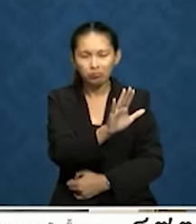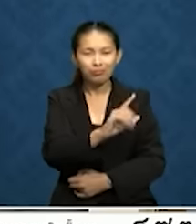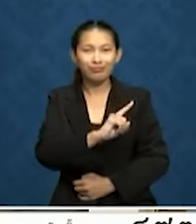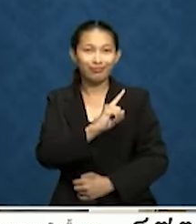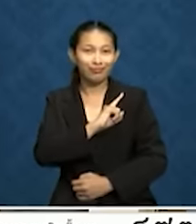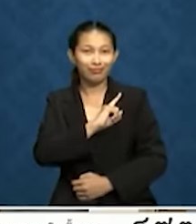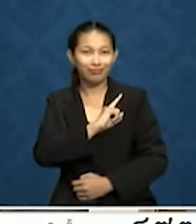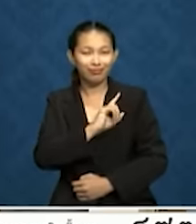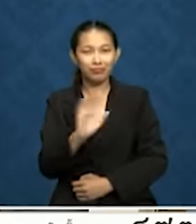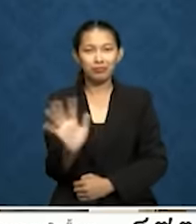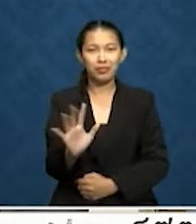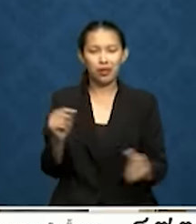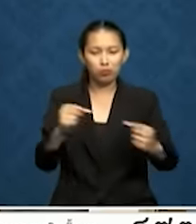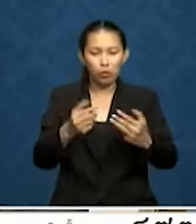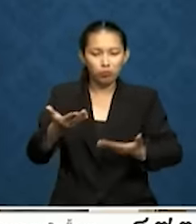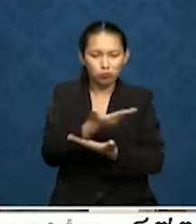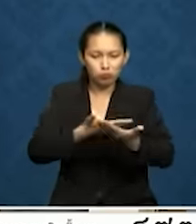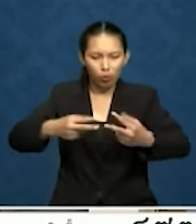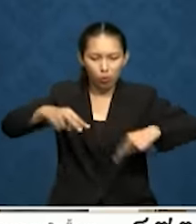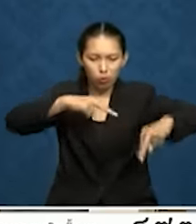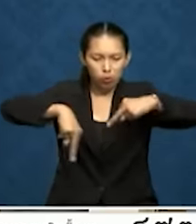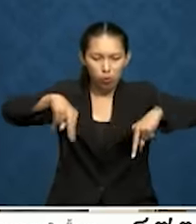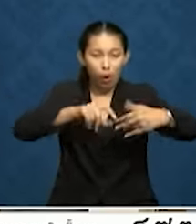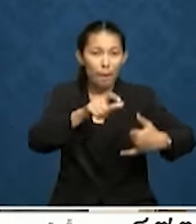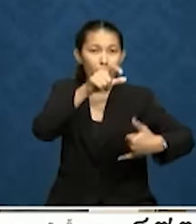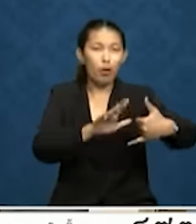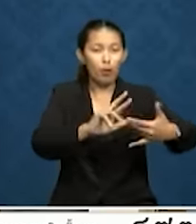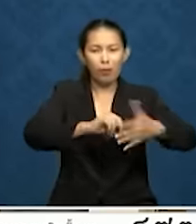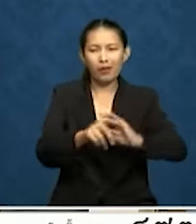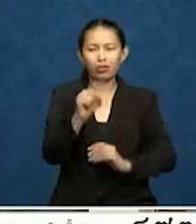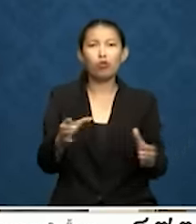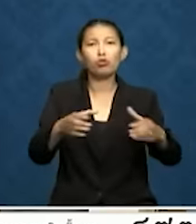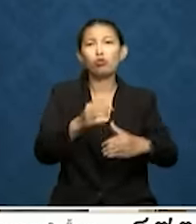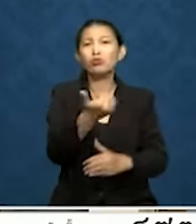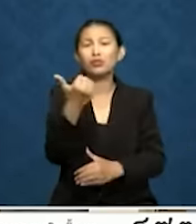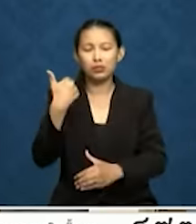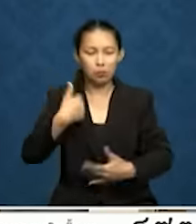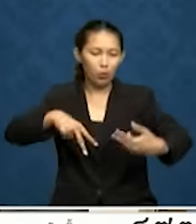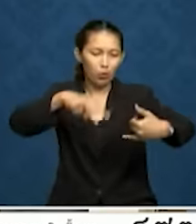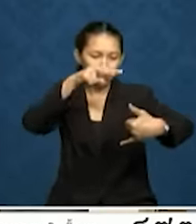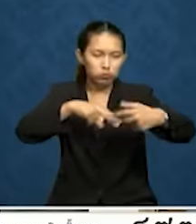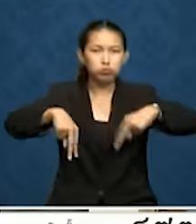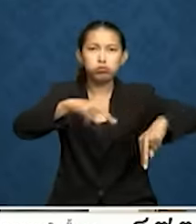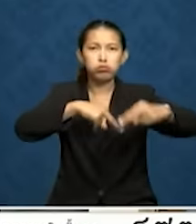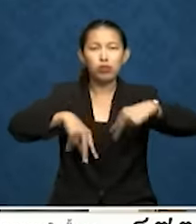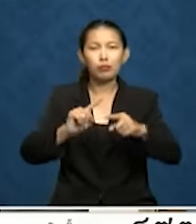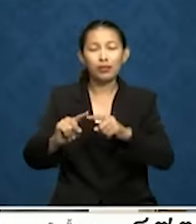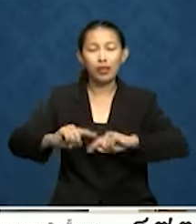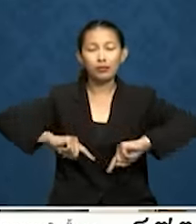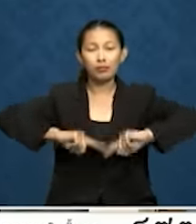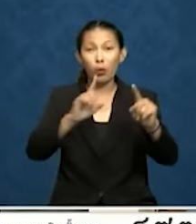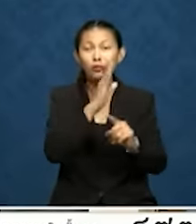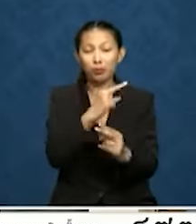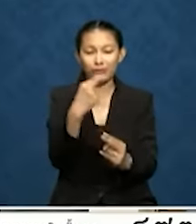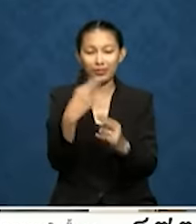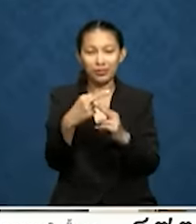ที่ในการตรวจสอบคุณสมบัตินะครับต้องเป็นขององค์กรอื่นที่เขาจะตรวจสอบนะครับแต่ถ้าเสนอชื่อผู้ที่ขา